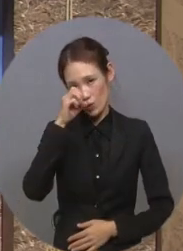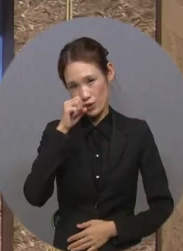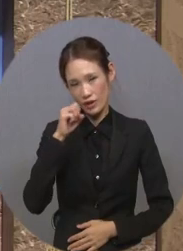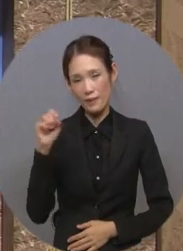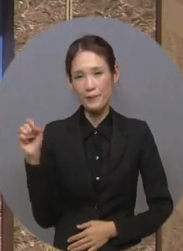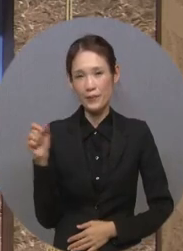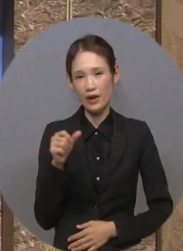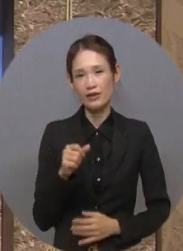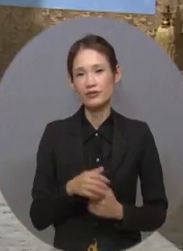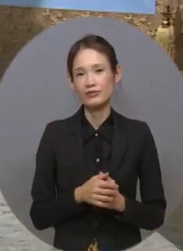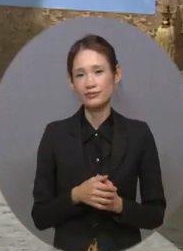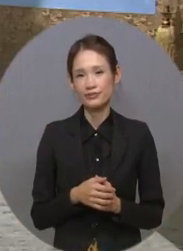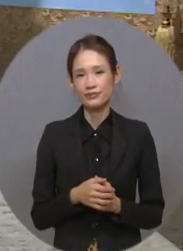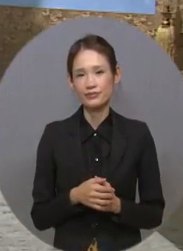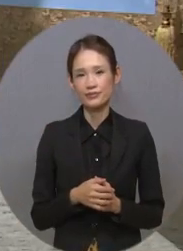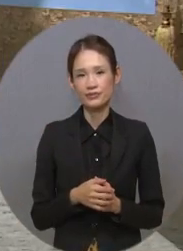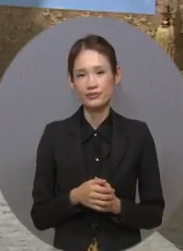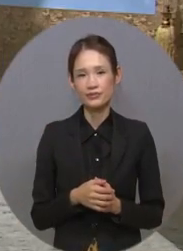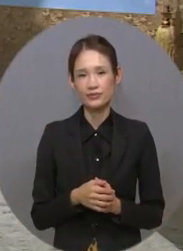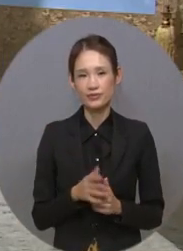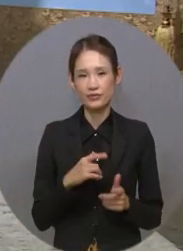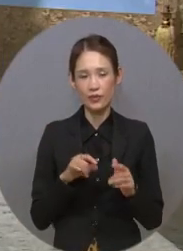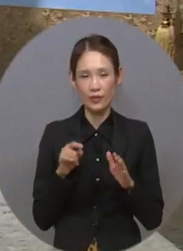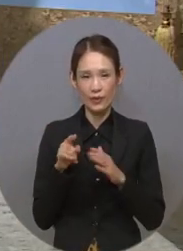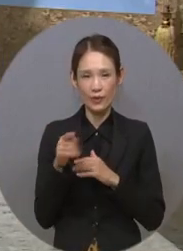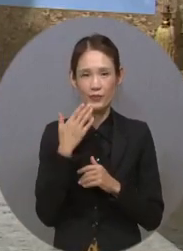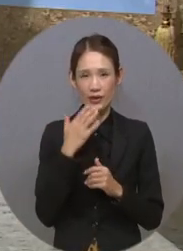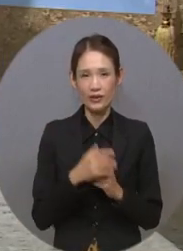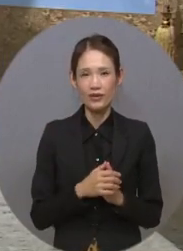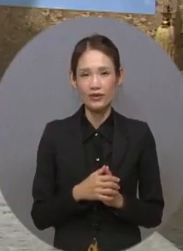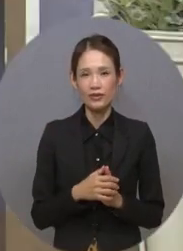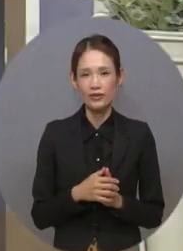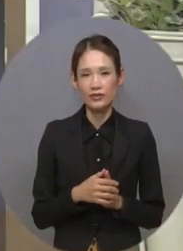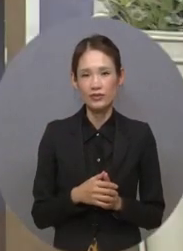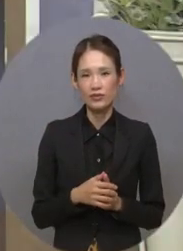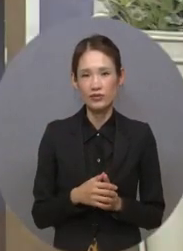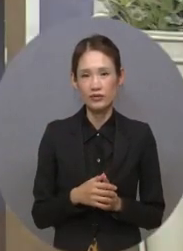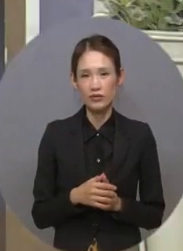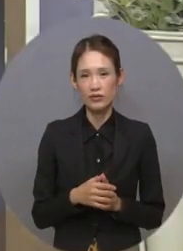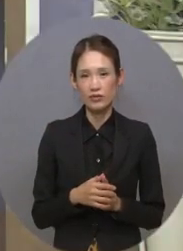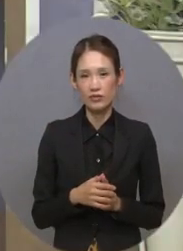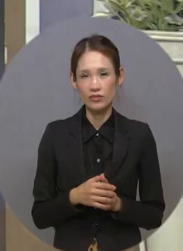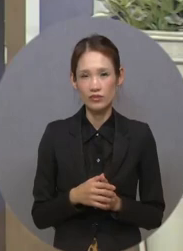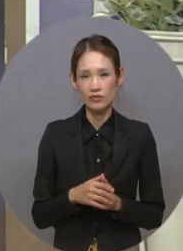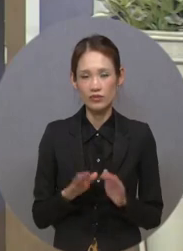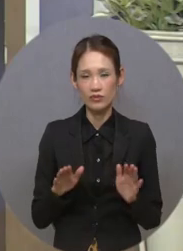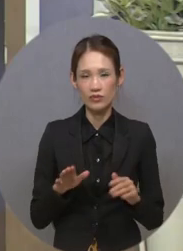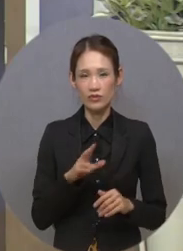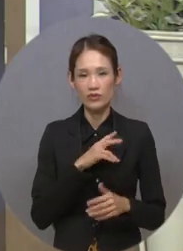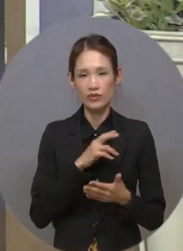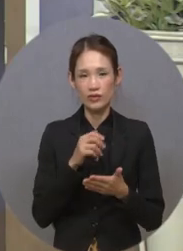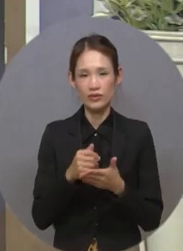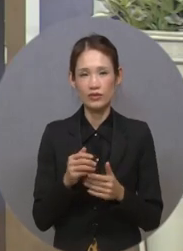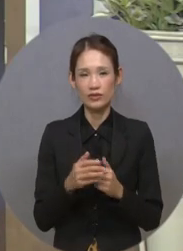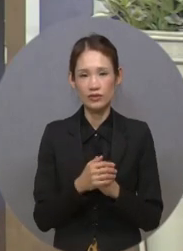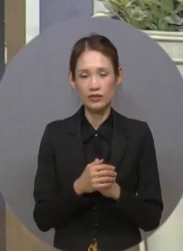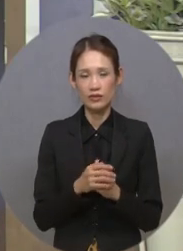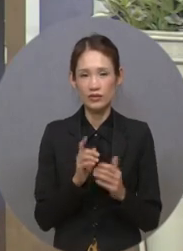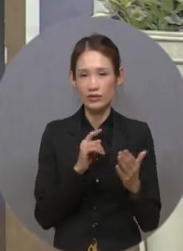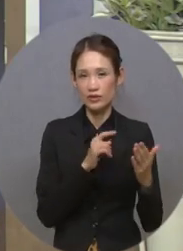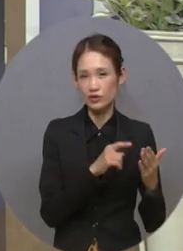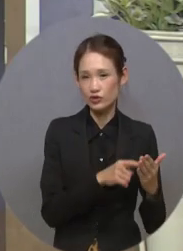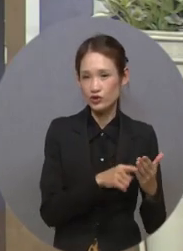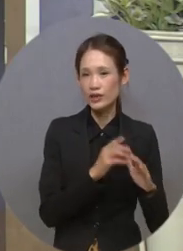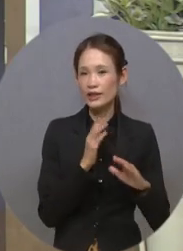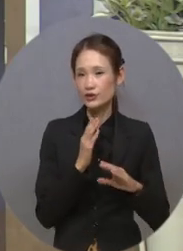가죠. 아, 그렇군요. 네. 한 방에 뚫리나 보네요. 그렇죠. 네. 예, 그렇다면 이제 현재 의원님께서 네. 좀 추진하고